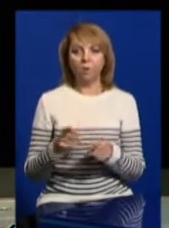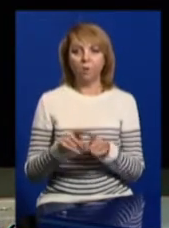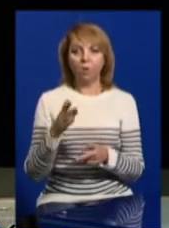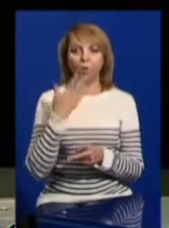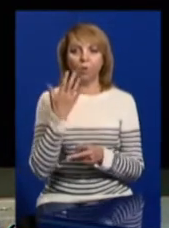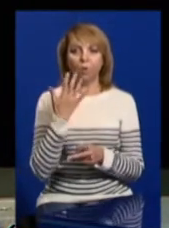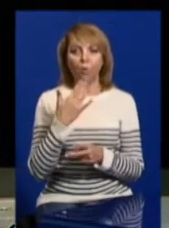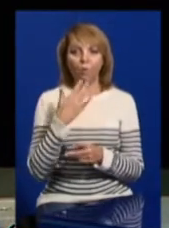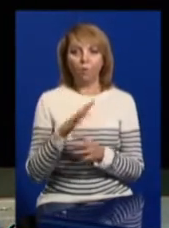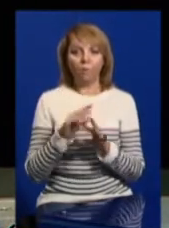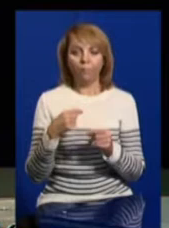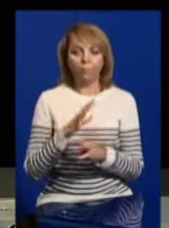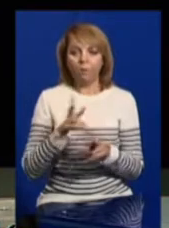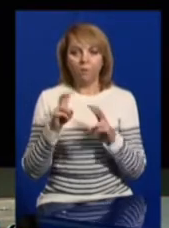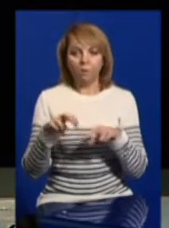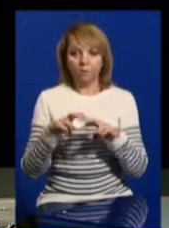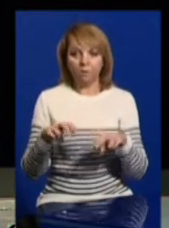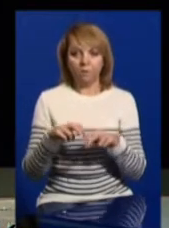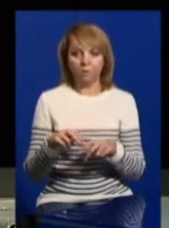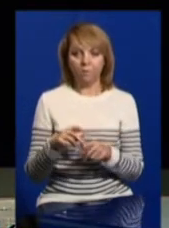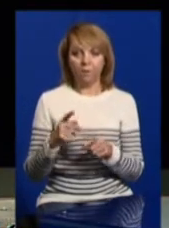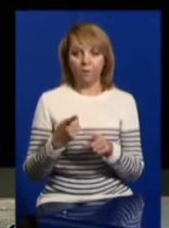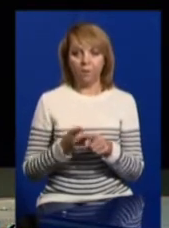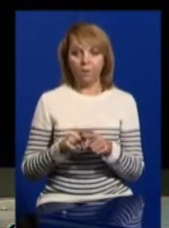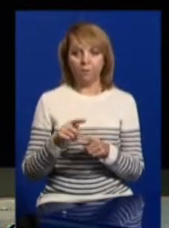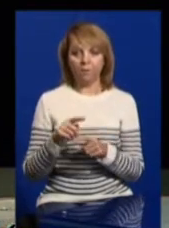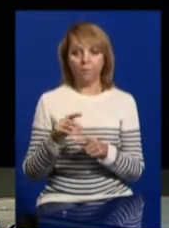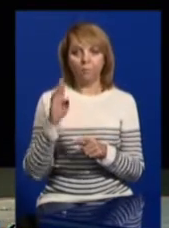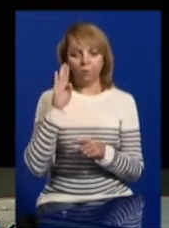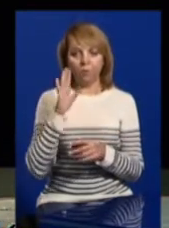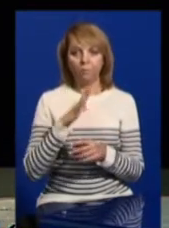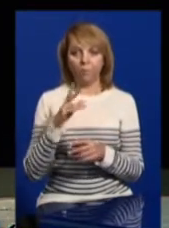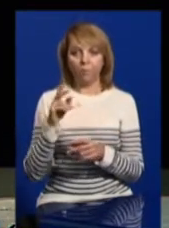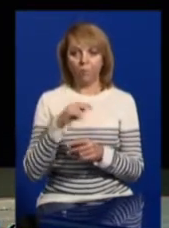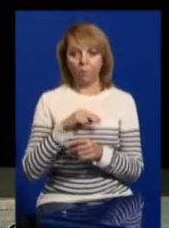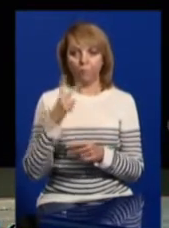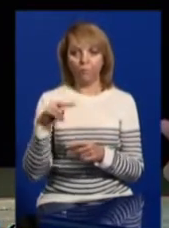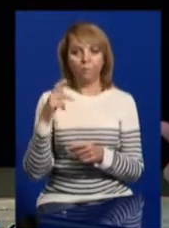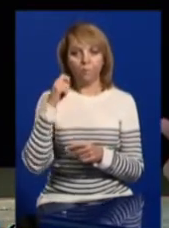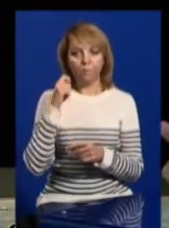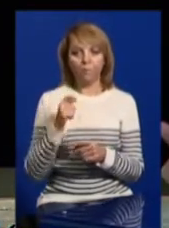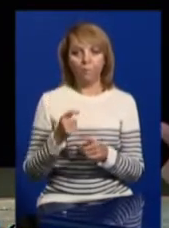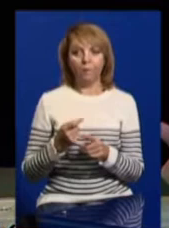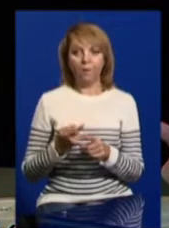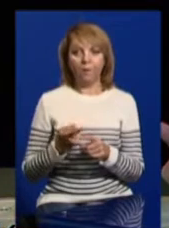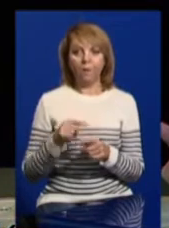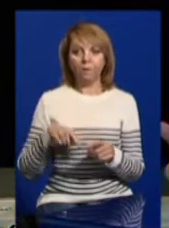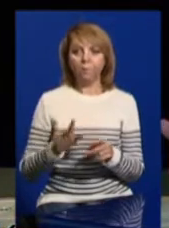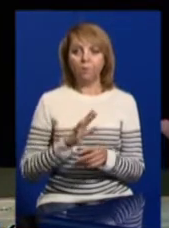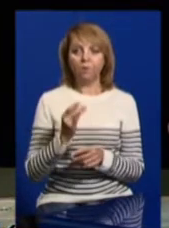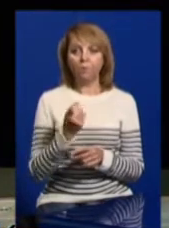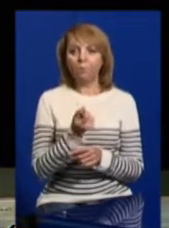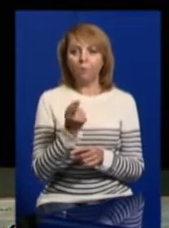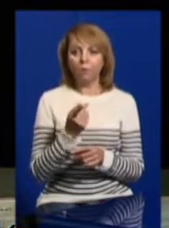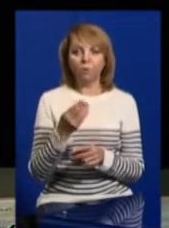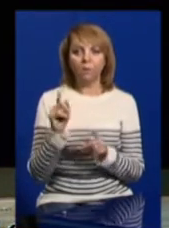я взагалі не досліджую. Це особа, яка 25 років займається цією роботою. А сечі мені надали настільки мало, що мені